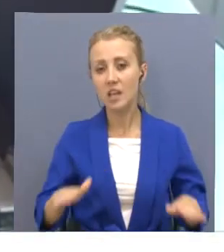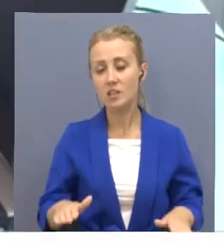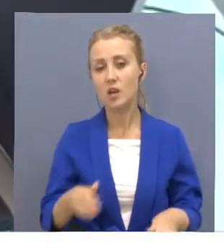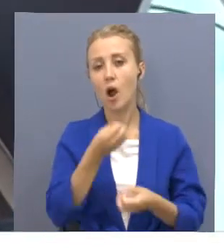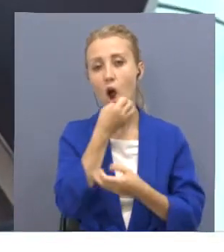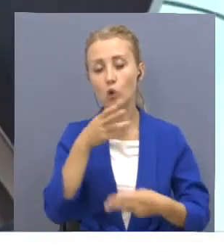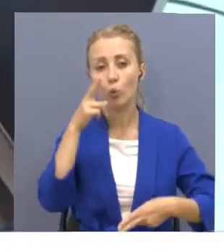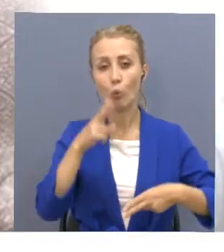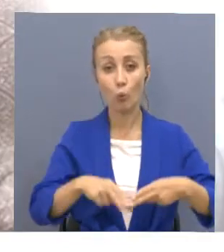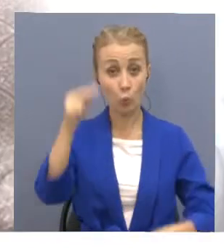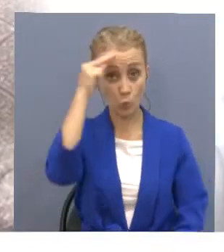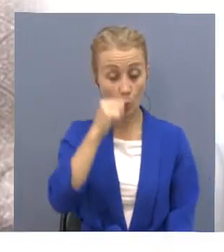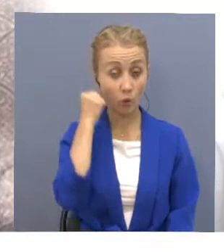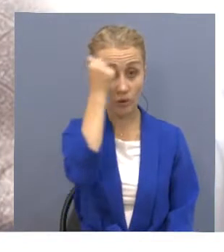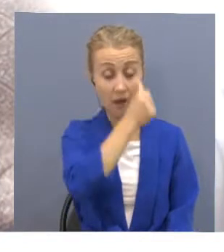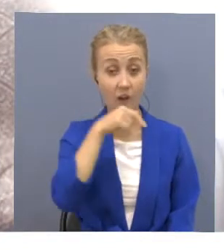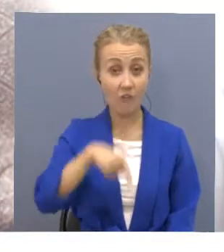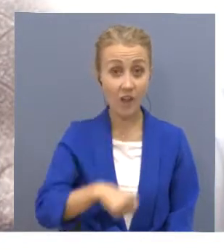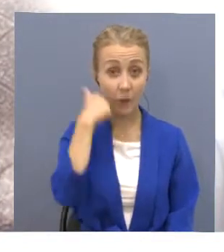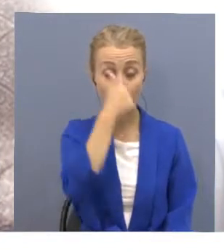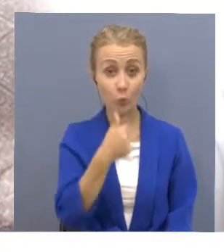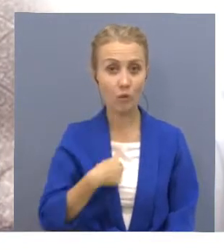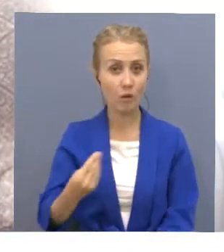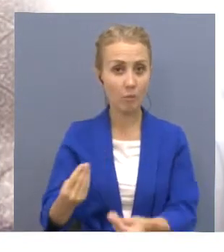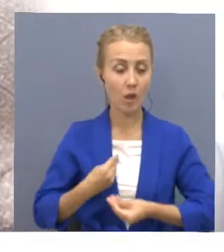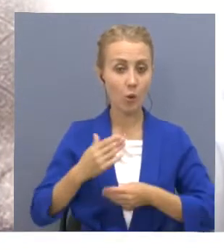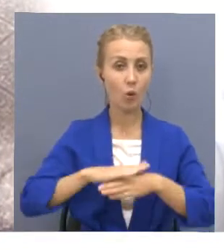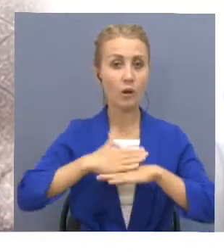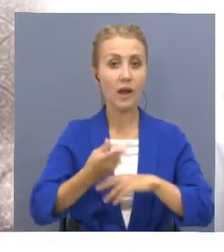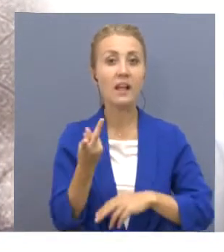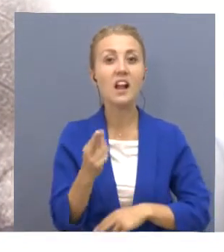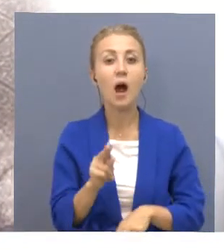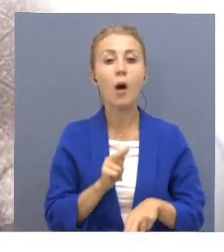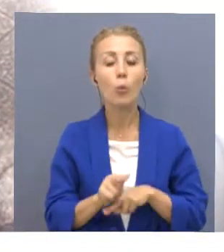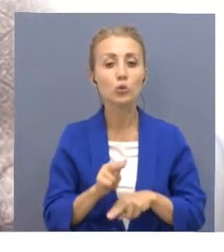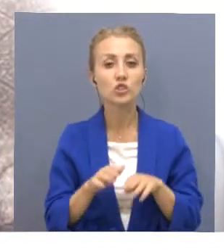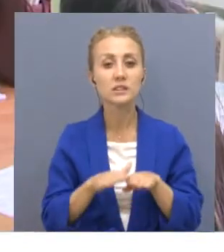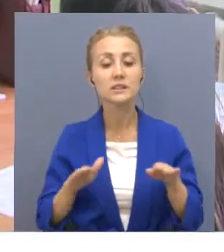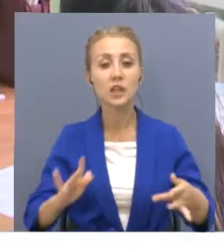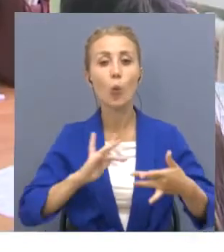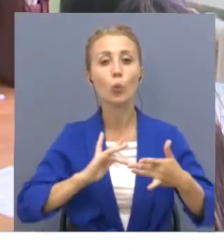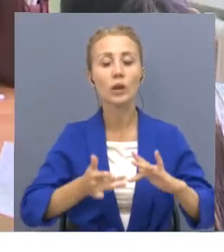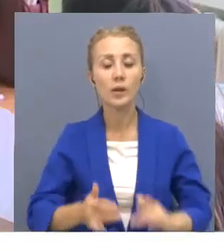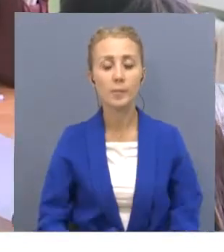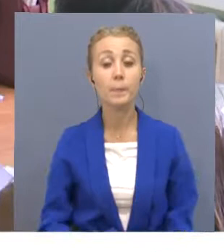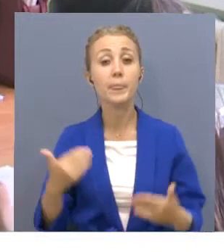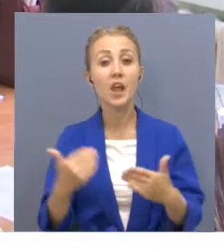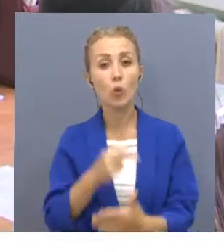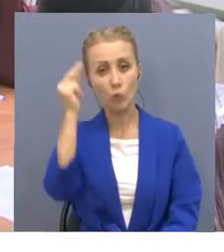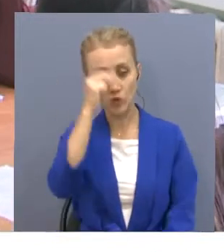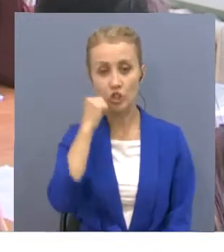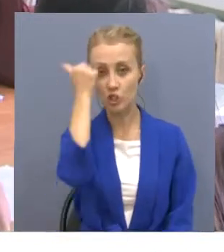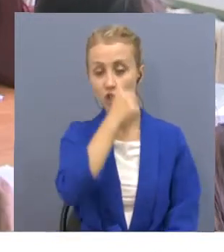этом году опять же нам уже выдали ноутбуки для обучения детей онлайн. В новом учебном